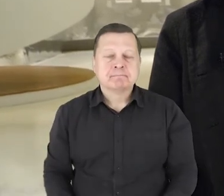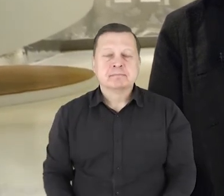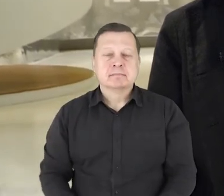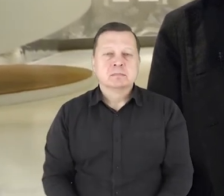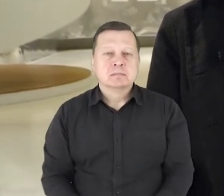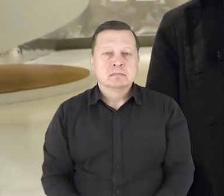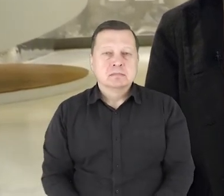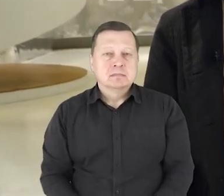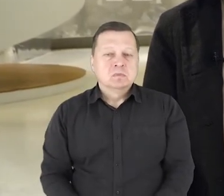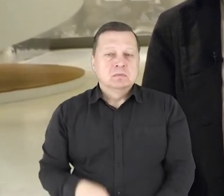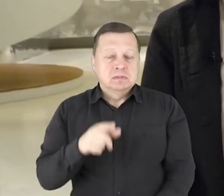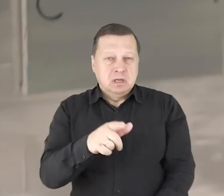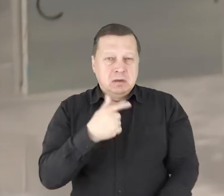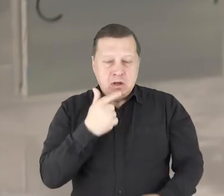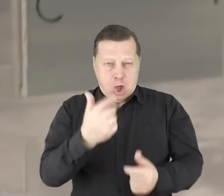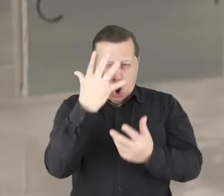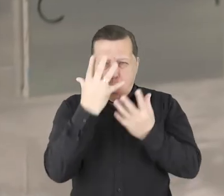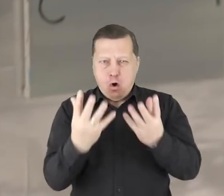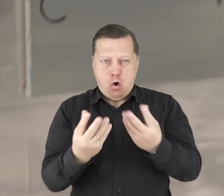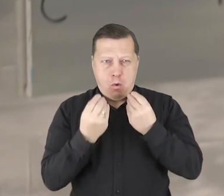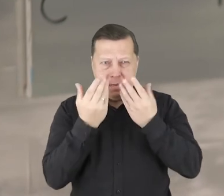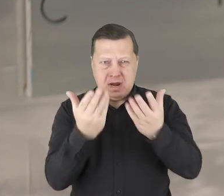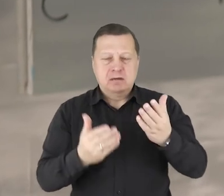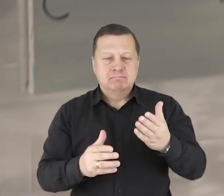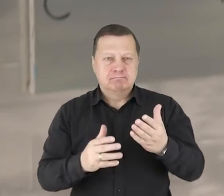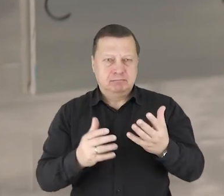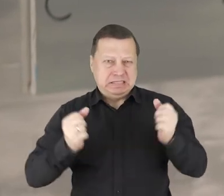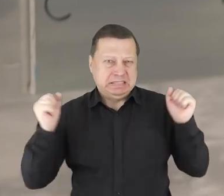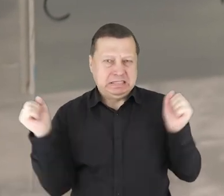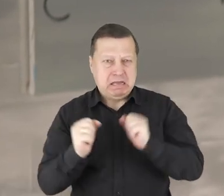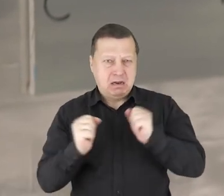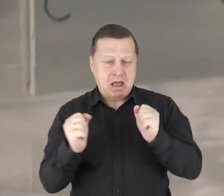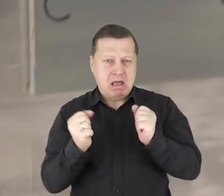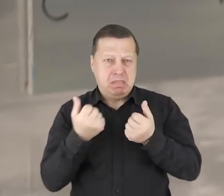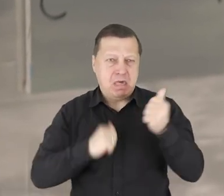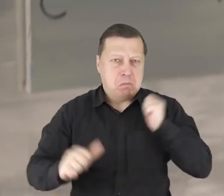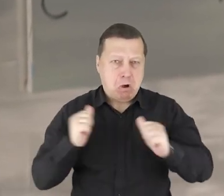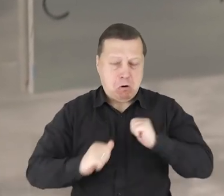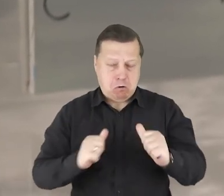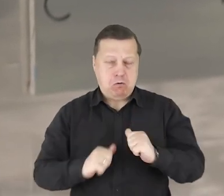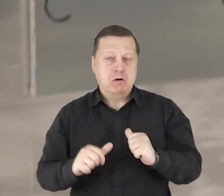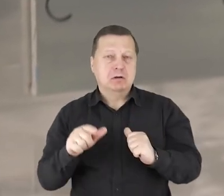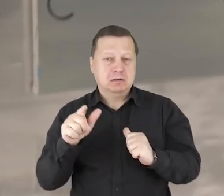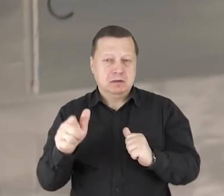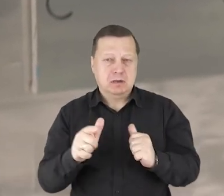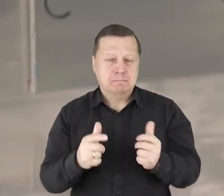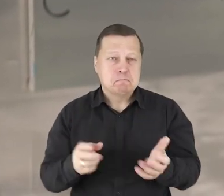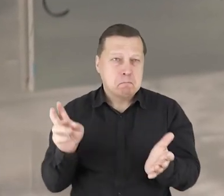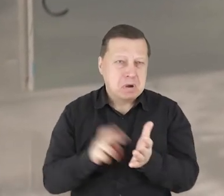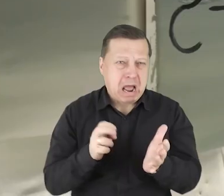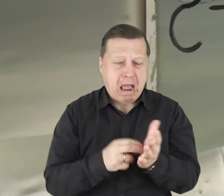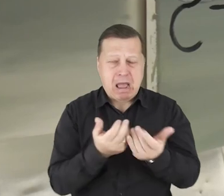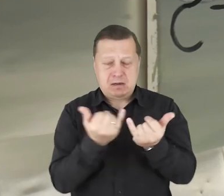który jest bardzo obrazowym przedstawieniem strachu, niepokoju,